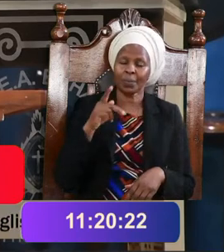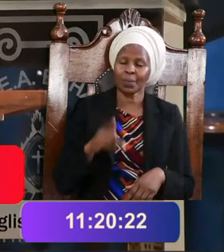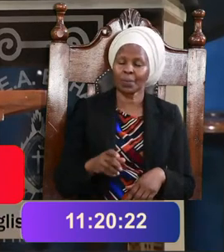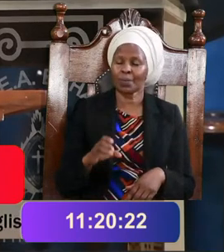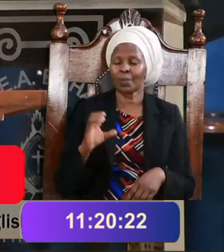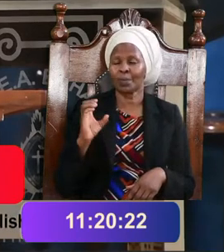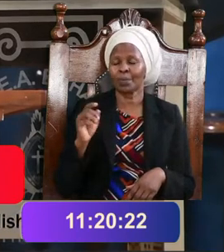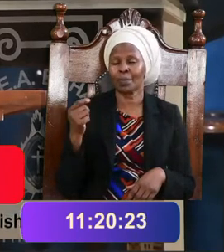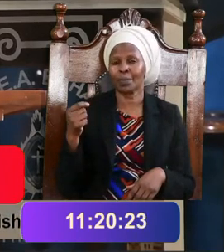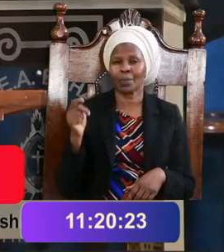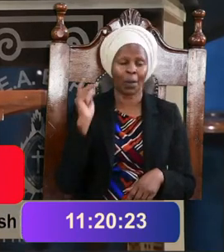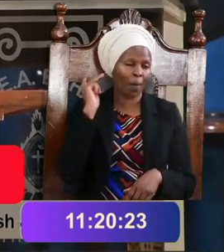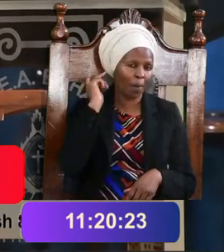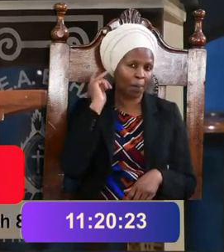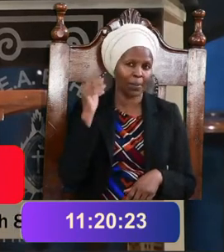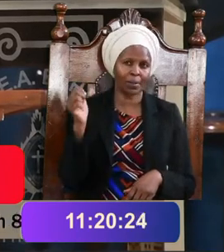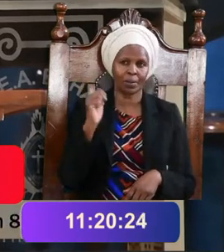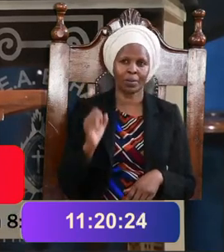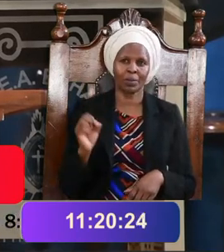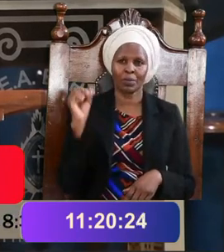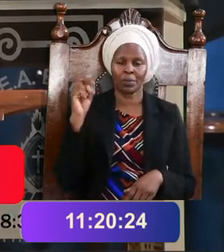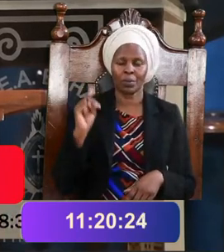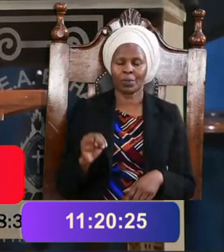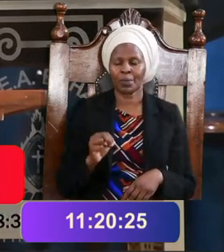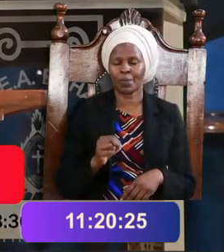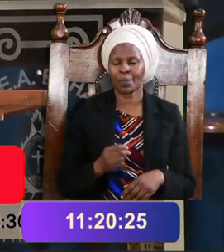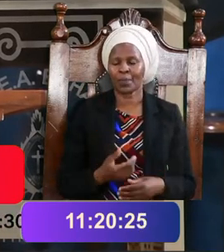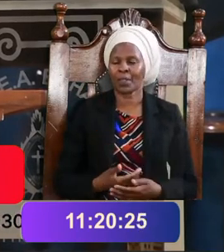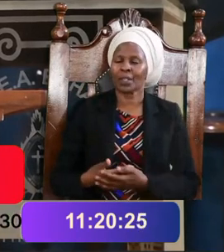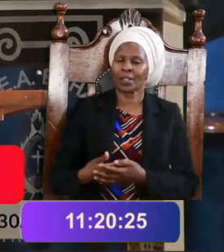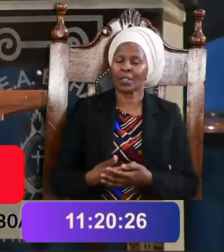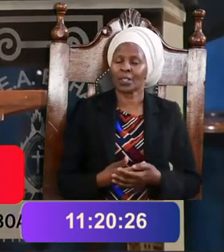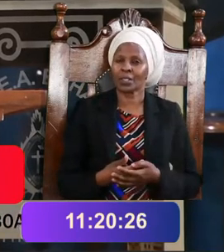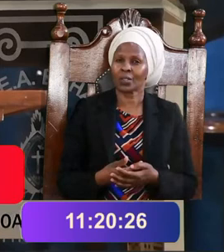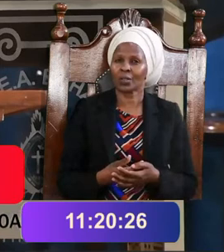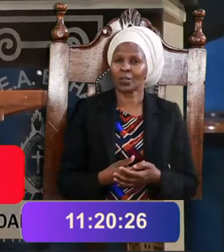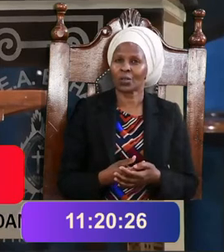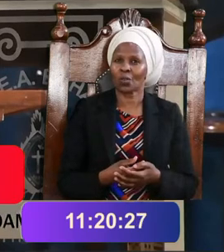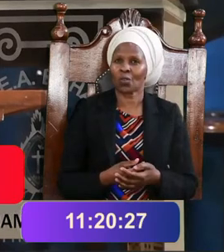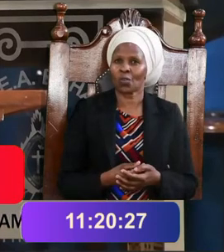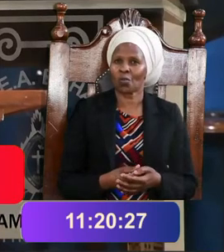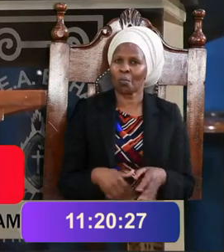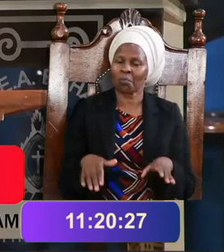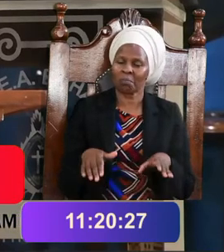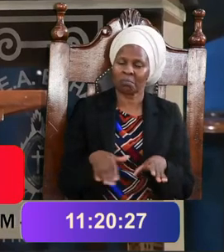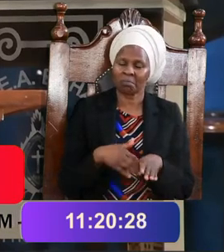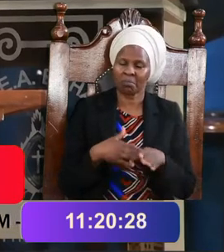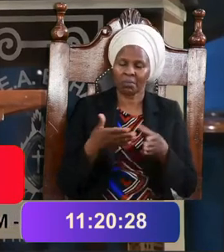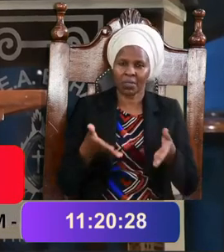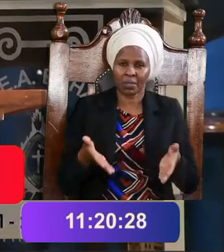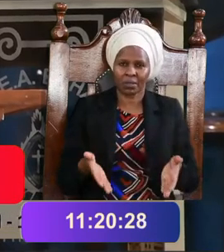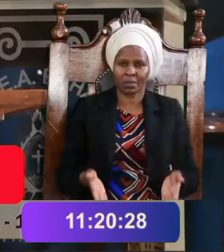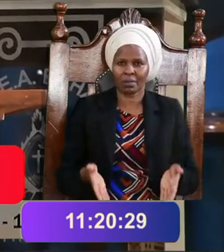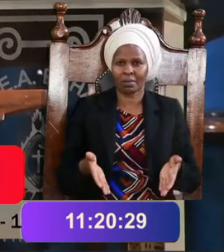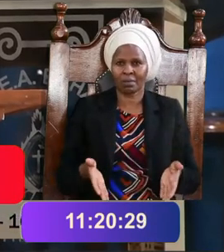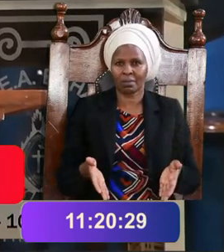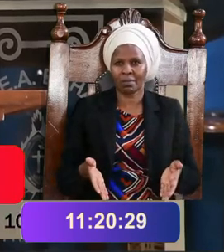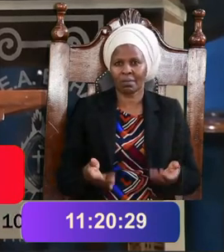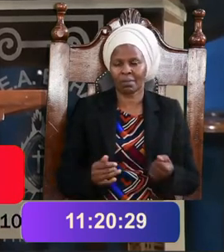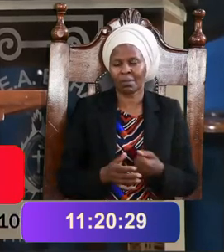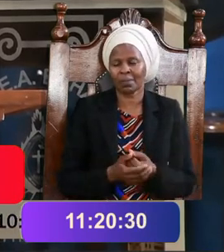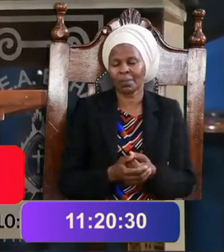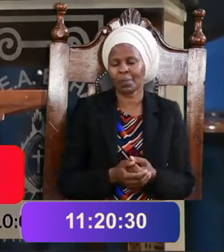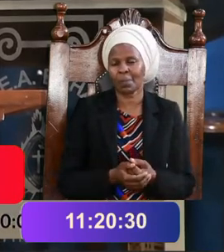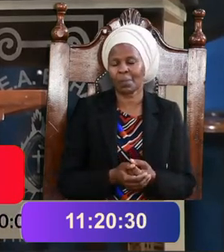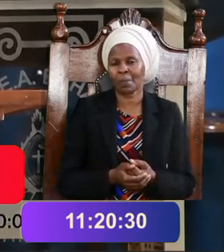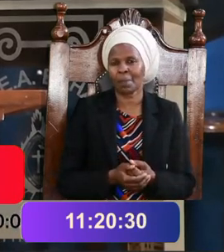Dirango, ni bwana ya Eunice Nyangao wa Home wa kutoka Nyajao wa Home